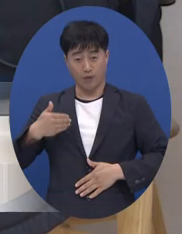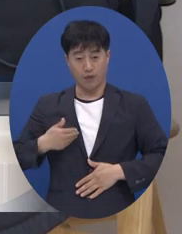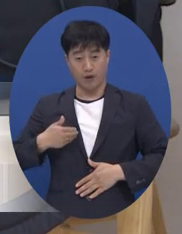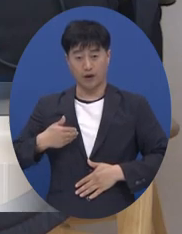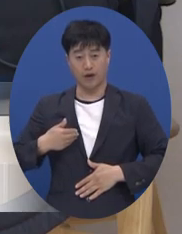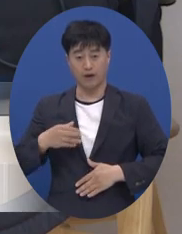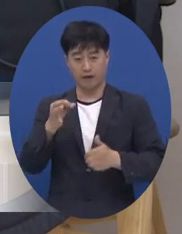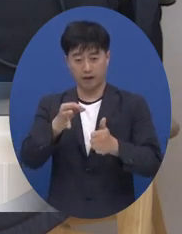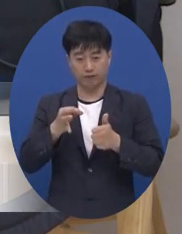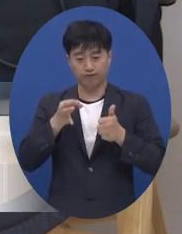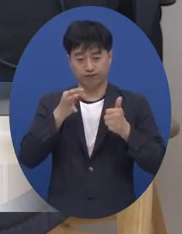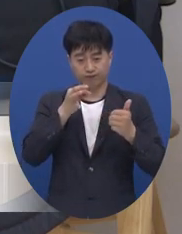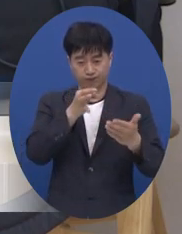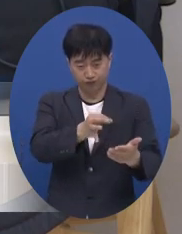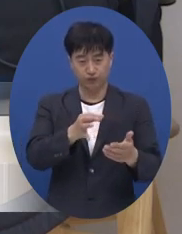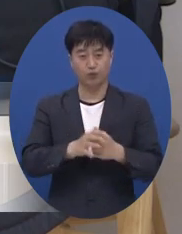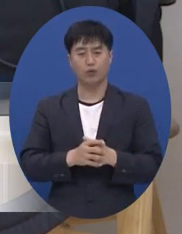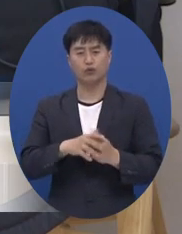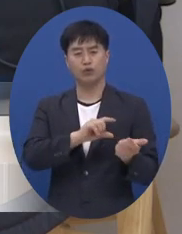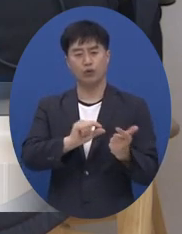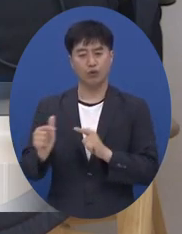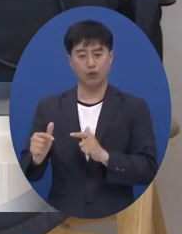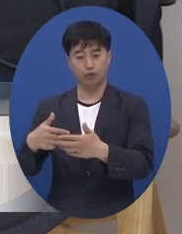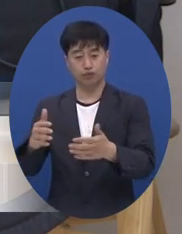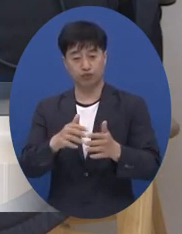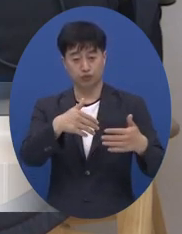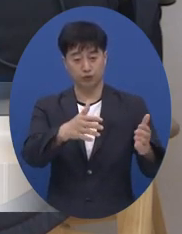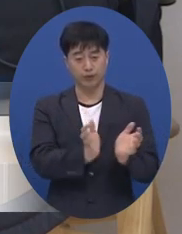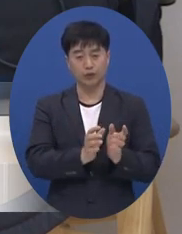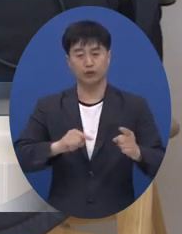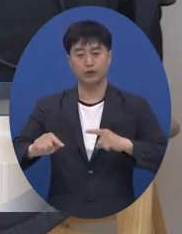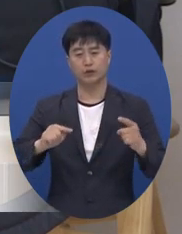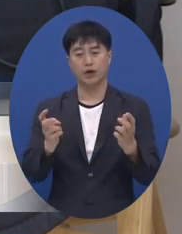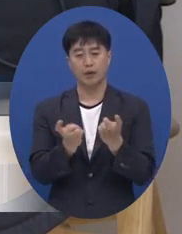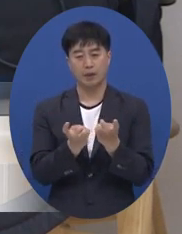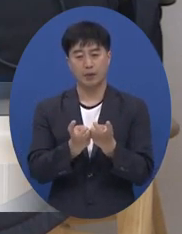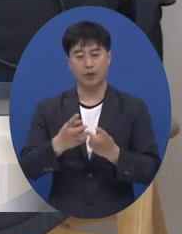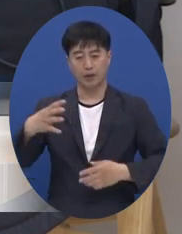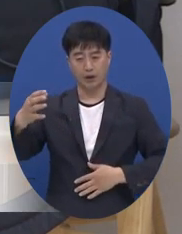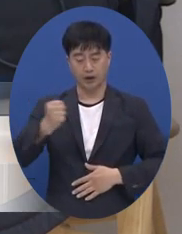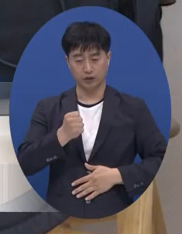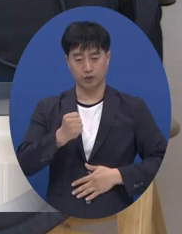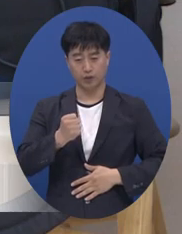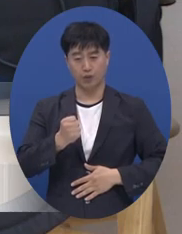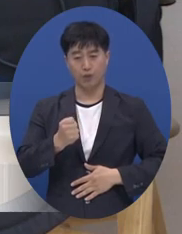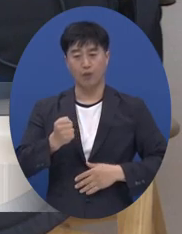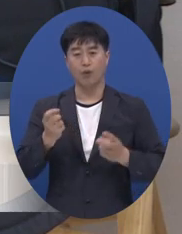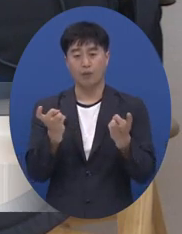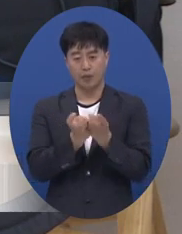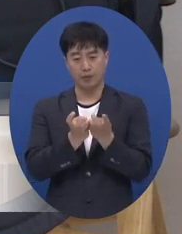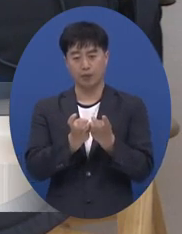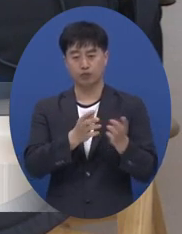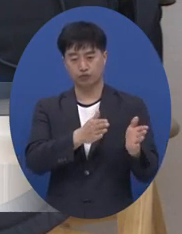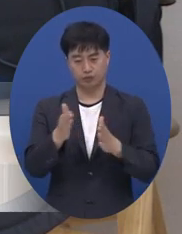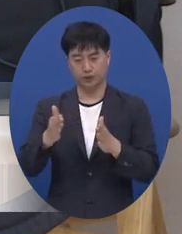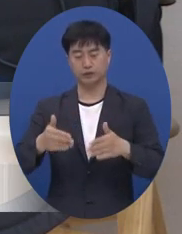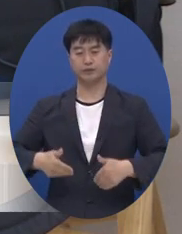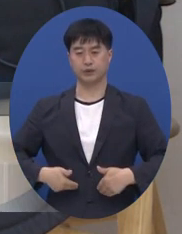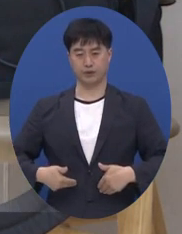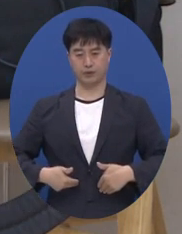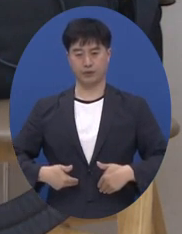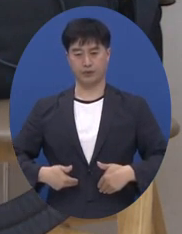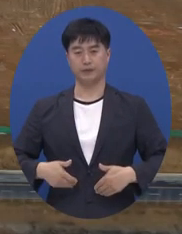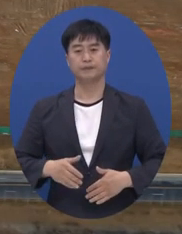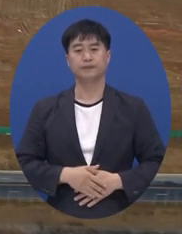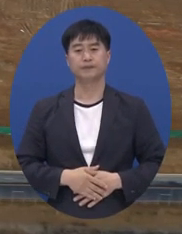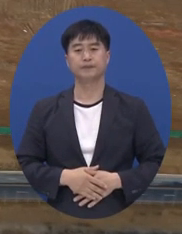인센티브의 제시도 할수 있고 또 이제 여러 부처가 또이 정책을 수단을 가지고 있는